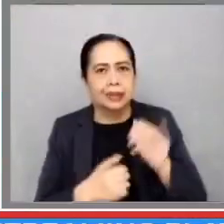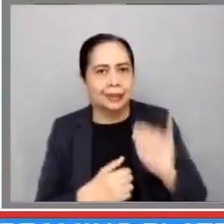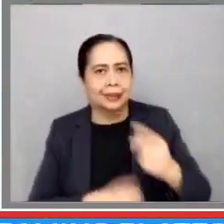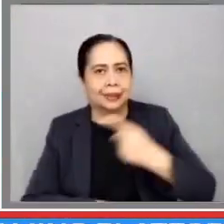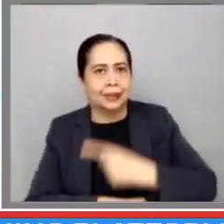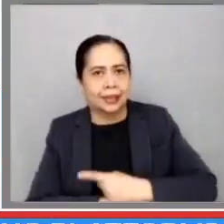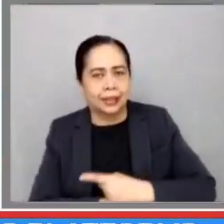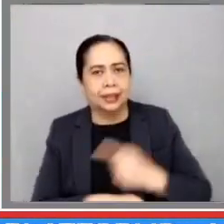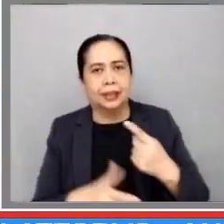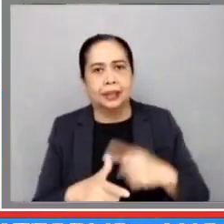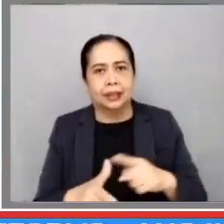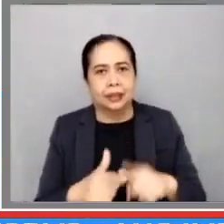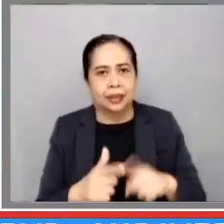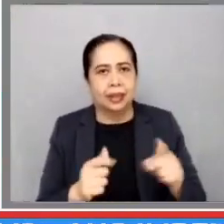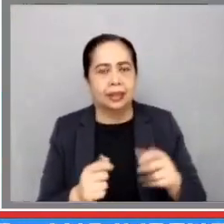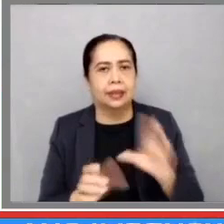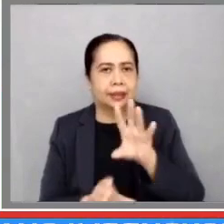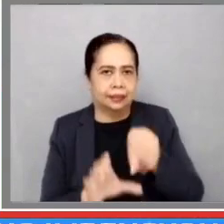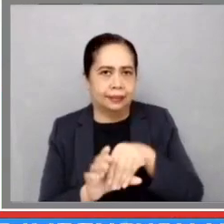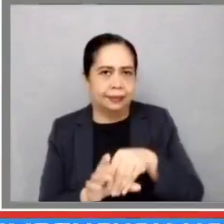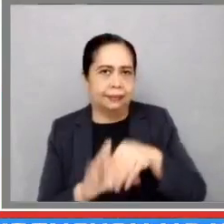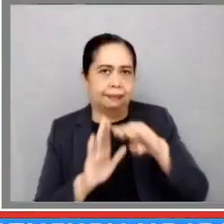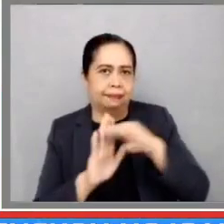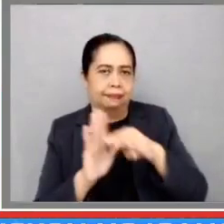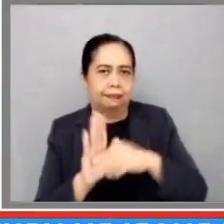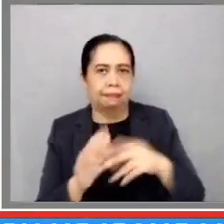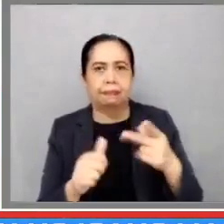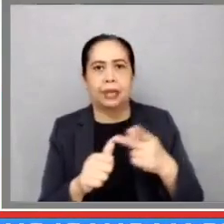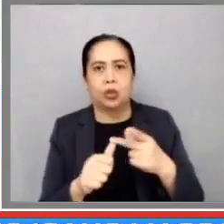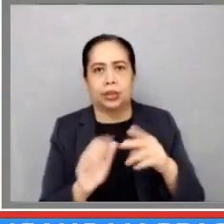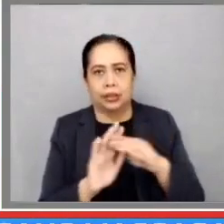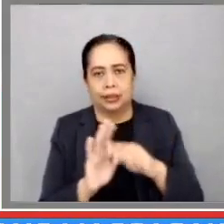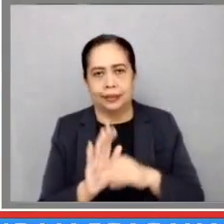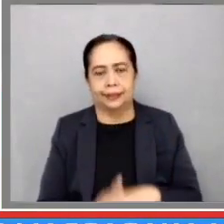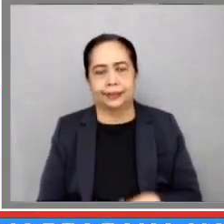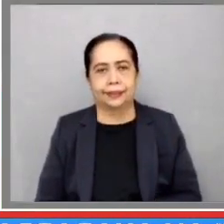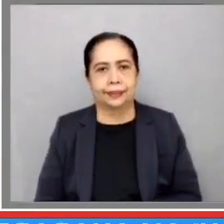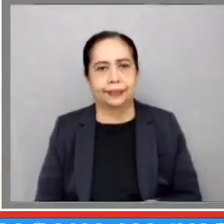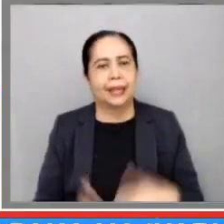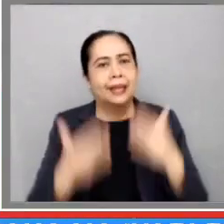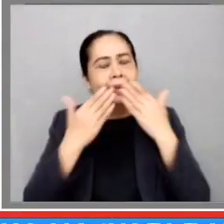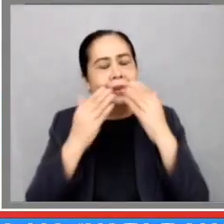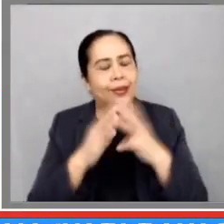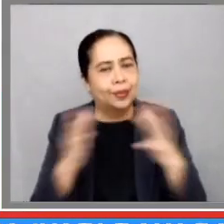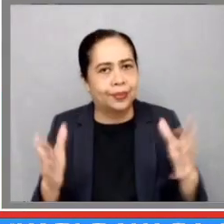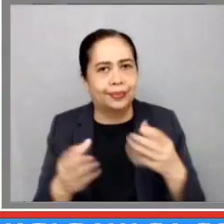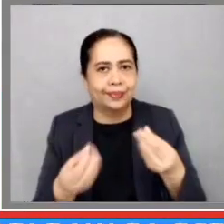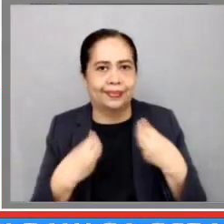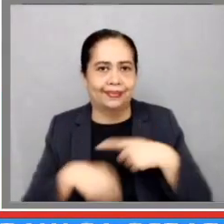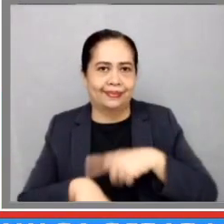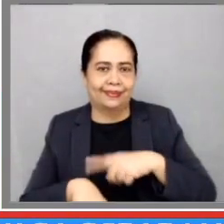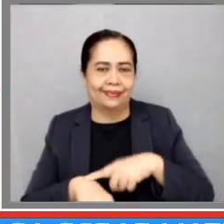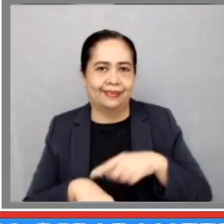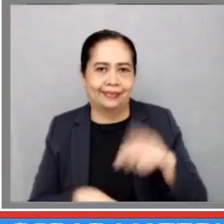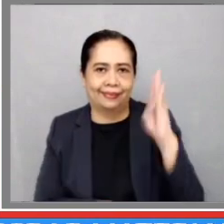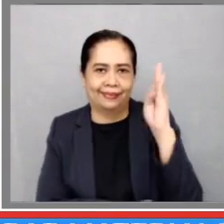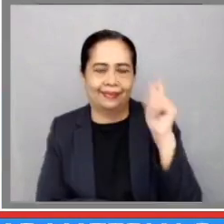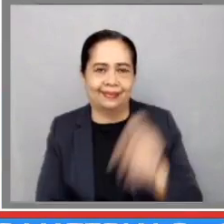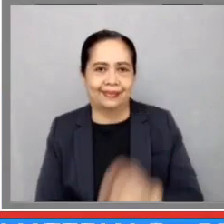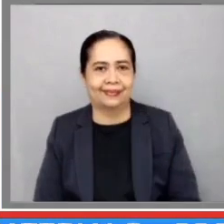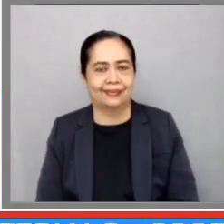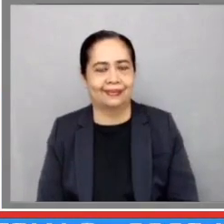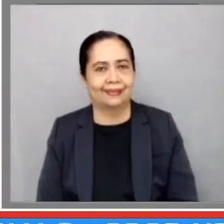then sila po isasama natin sa priority list natin. Asek, maraming salamat sa inyong binigay sa aming oras sa Balitang Hali.